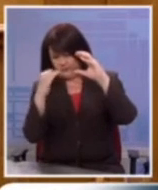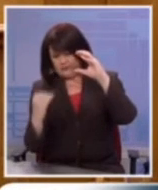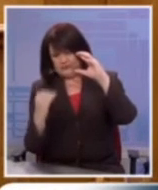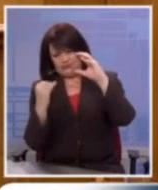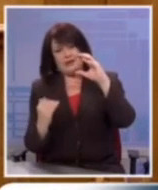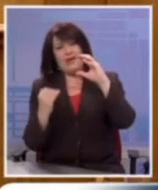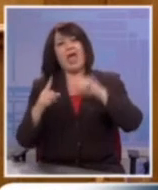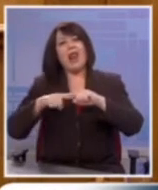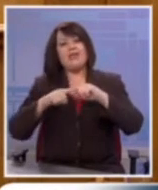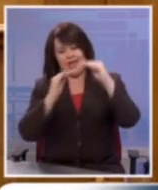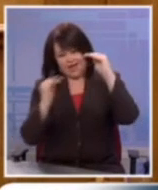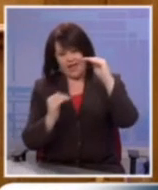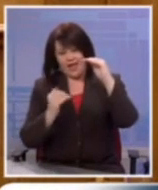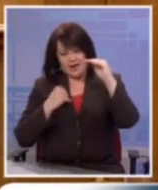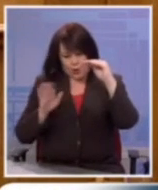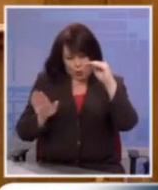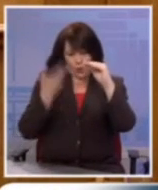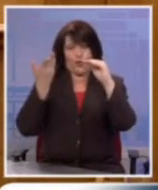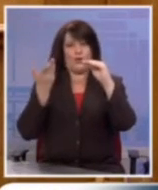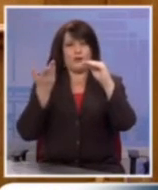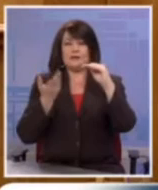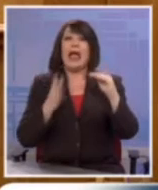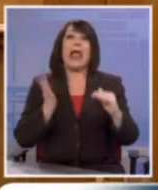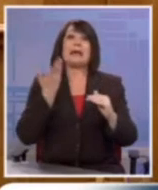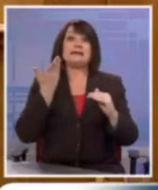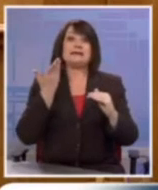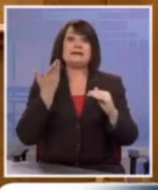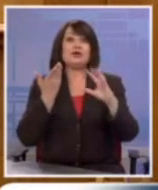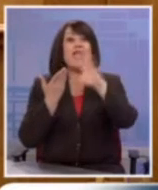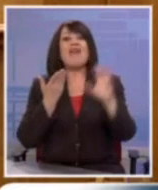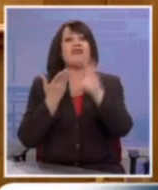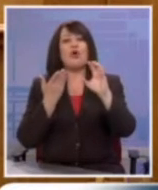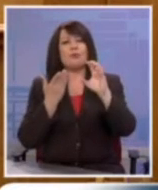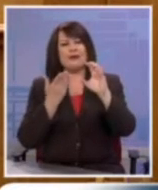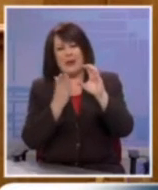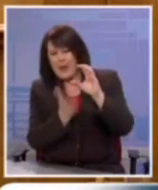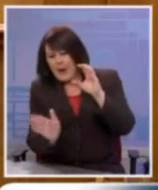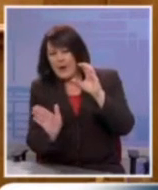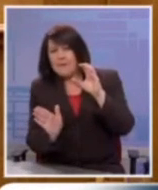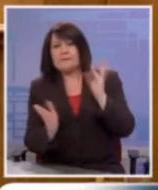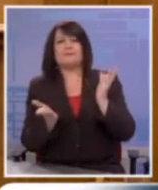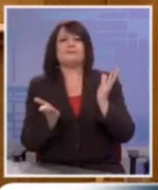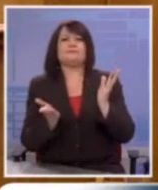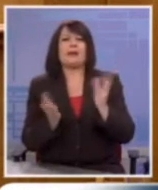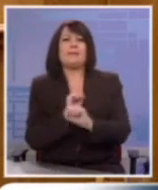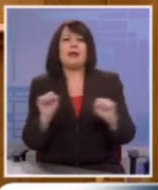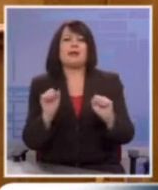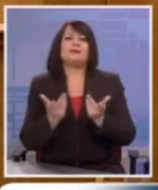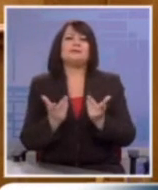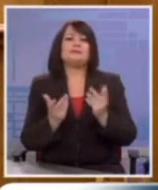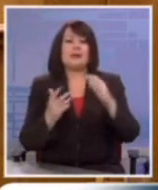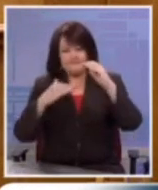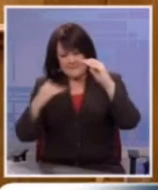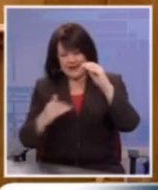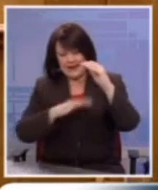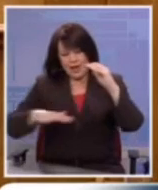Ευρώπης. Αν τη διώξουν, όπως λέτε, από εκεί, θα ακροτηριαστεί η Ευρώπη και θα ακροτηριαστεί σε μια περιοχή όπου